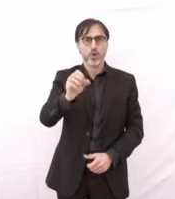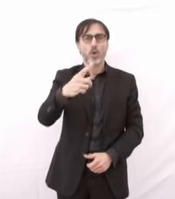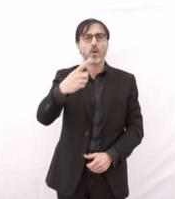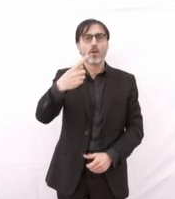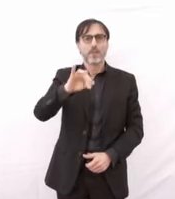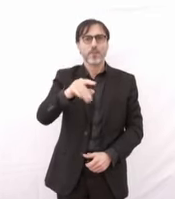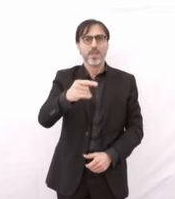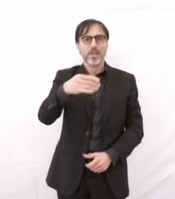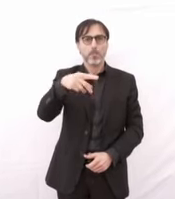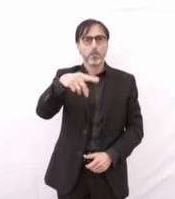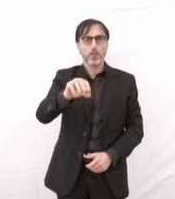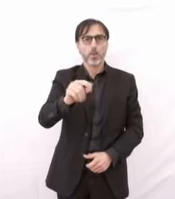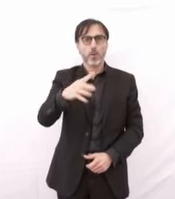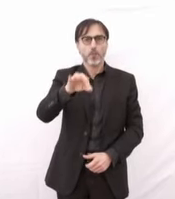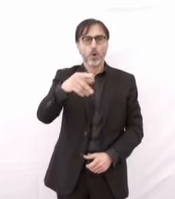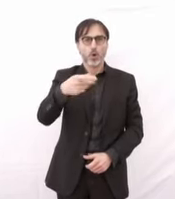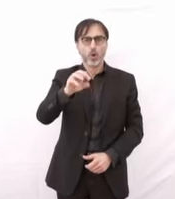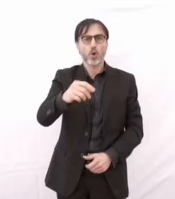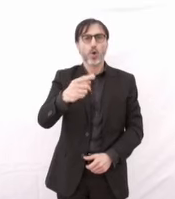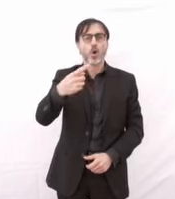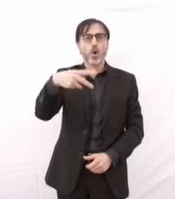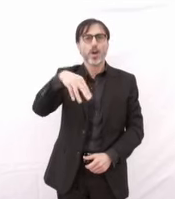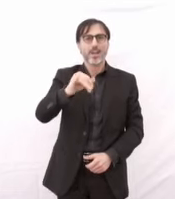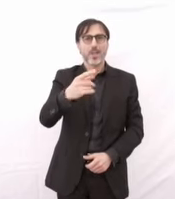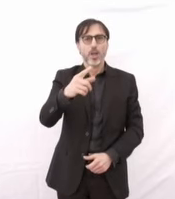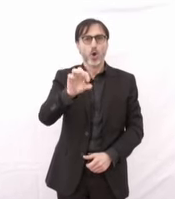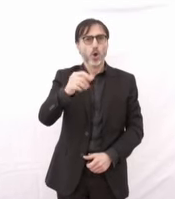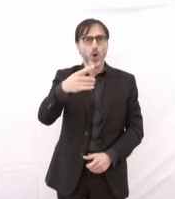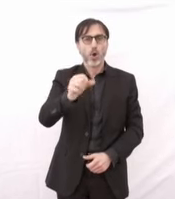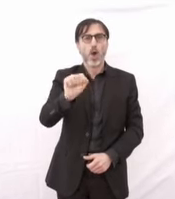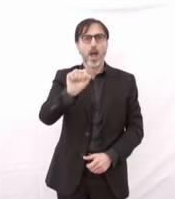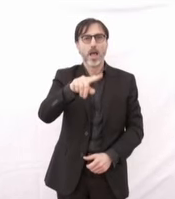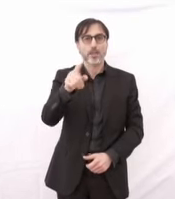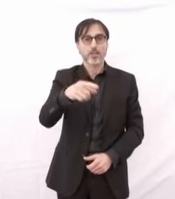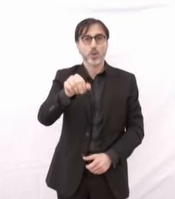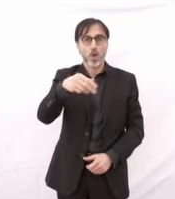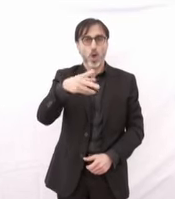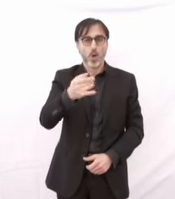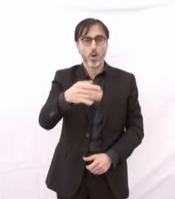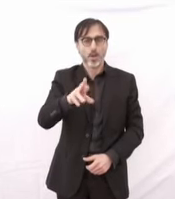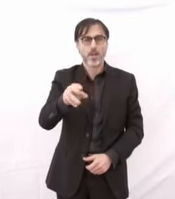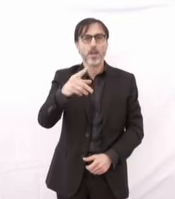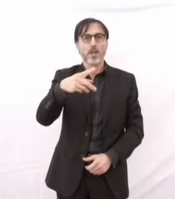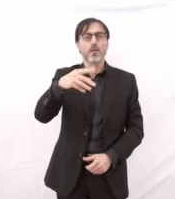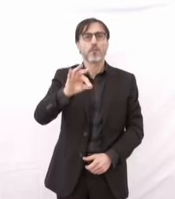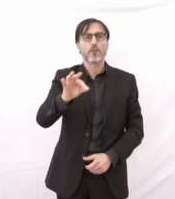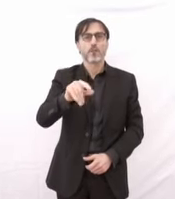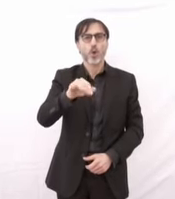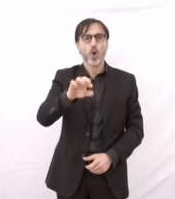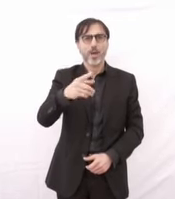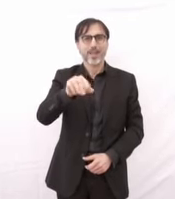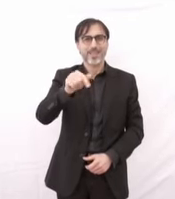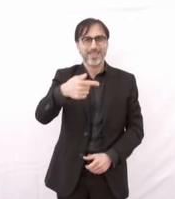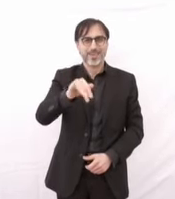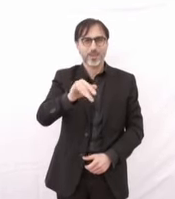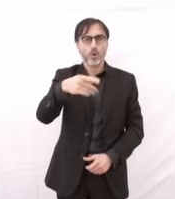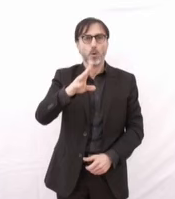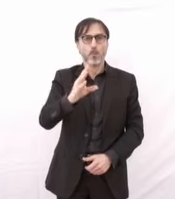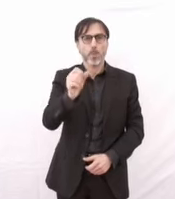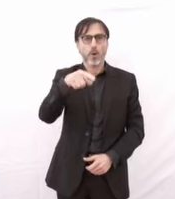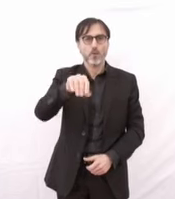Giuseppe Pullara, Nicolò Azzoti, Fiorentino Bonfiglio, Mario